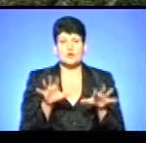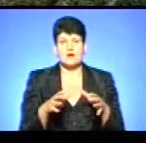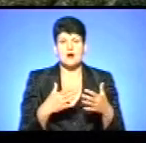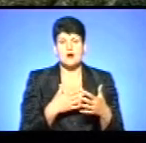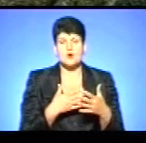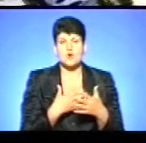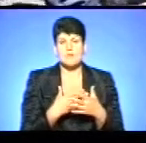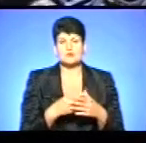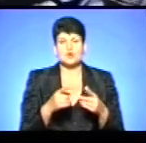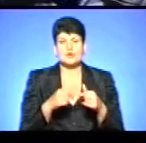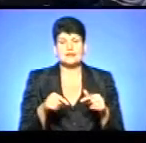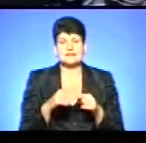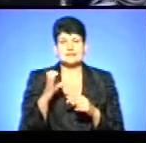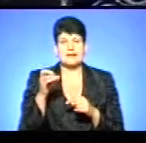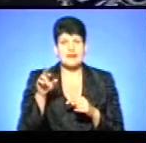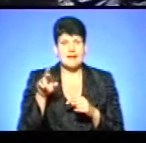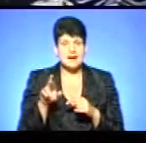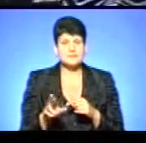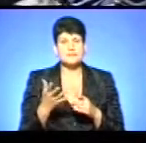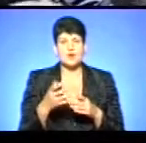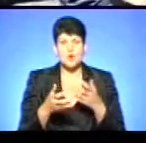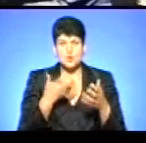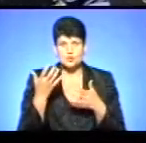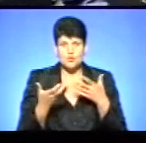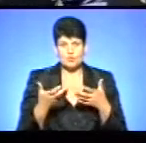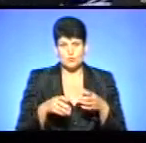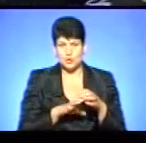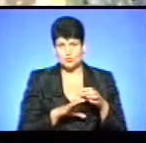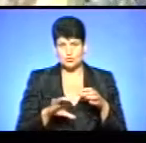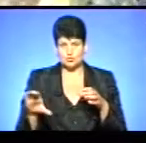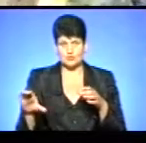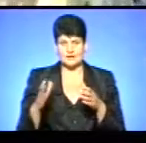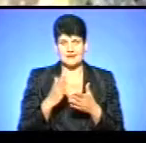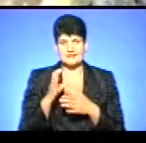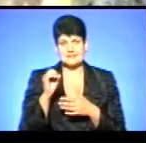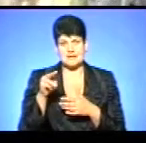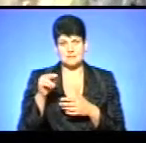організації «Скеля» Андрій Об'єщик розкопує трубу, яка виходить із септика.